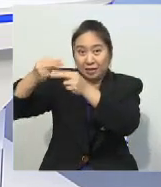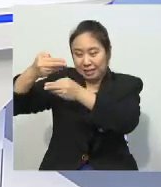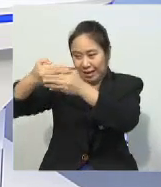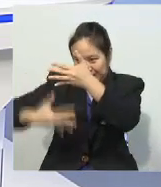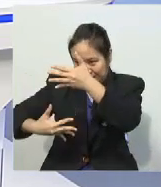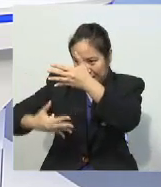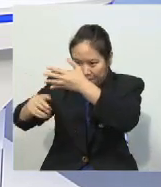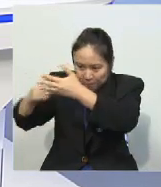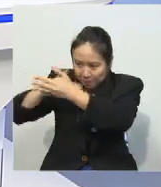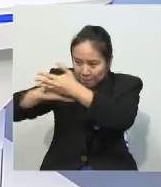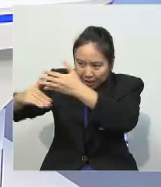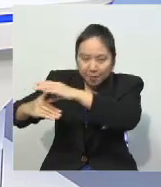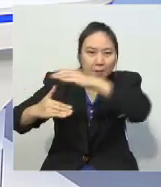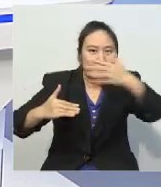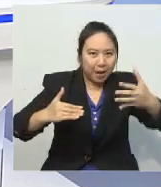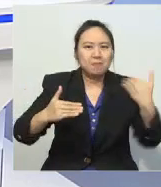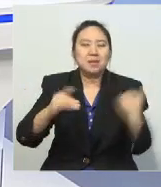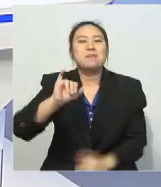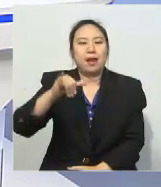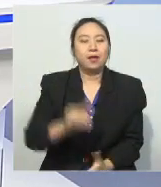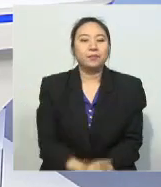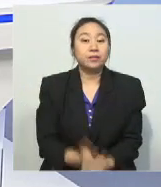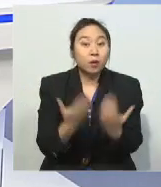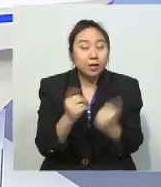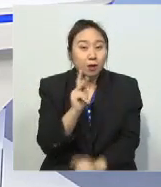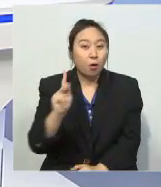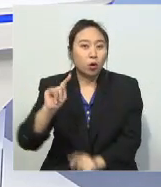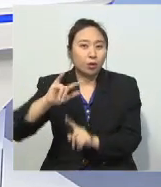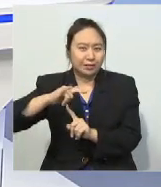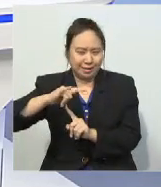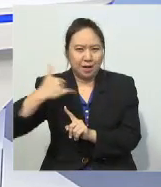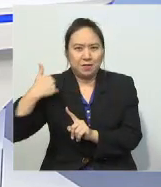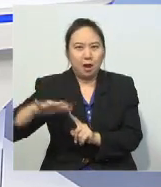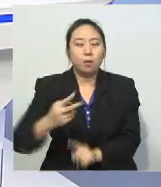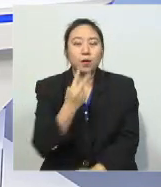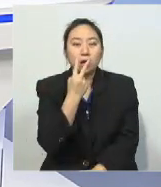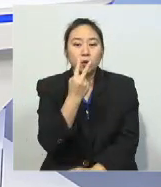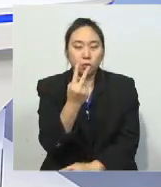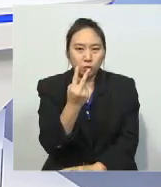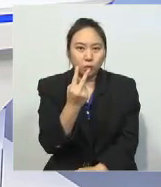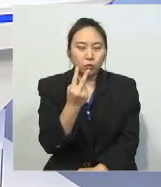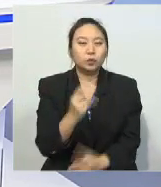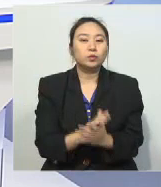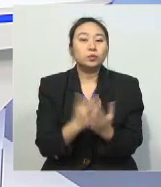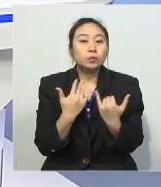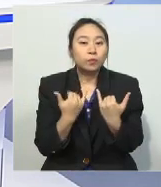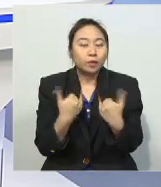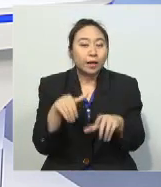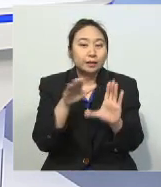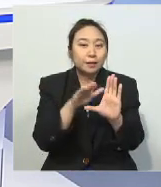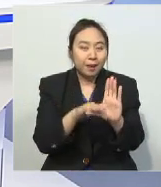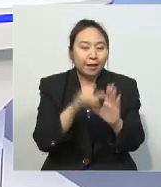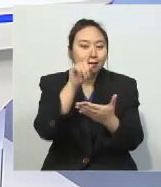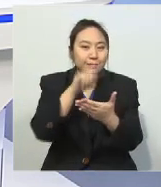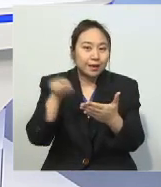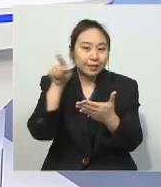นะครับ ครับตอนนี้สัญญาณจากกกต.มาแล้วนะครับเดี๋ยวเบื้องต้นนะครับติดตามกันต่อนะครับกับบรรยากาศนะครับในการรับสมัคร